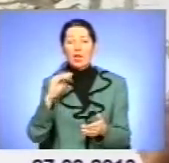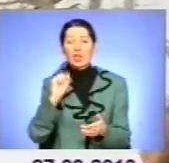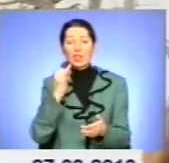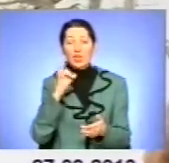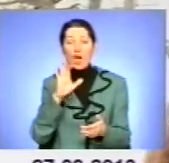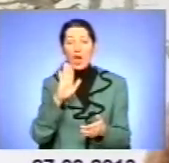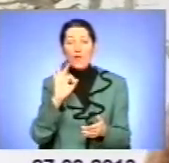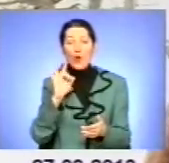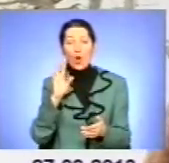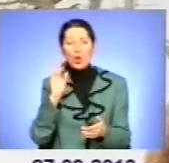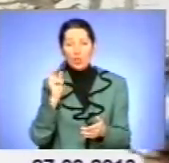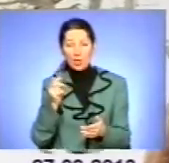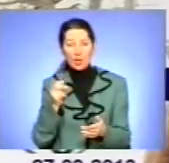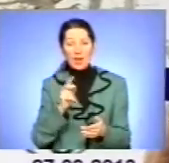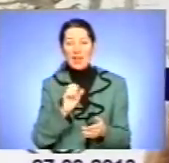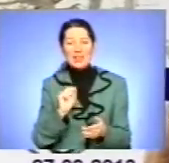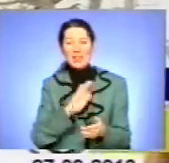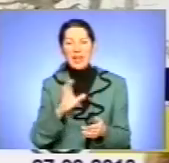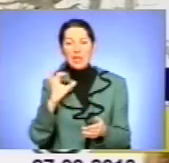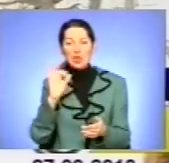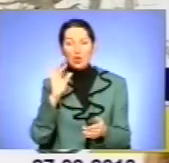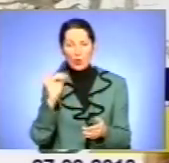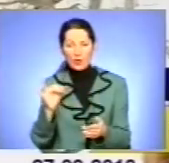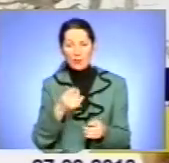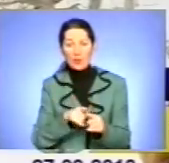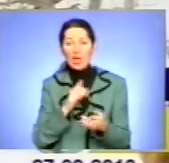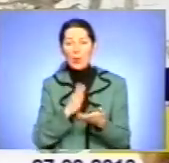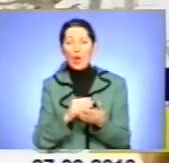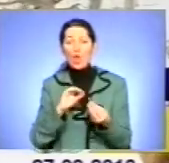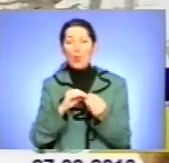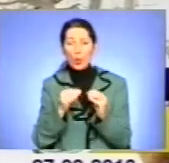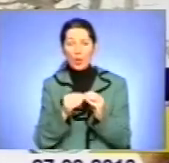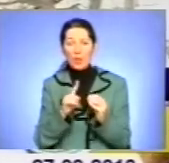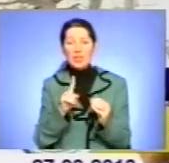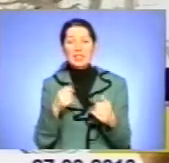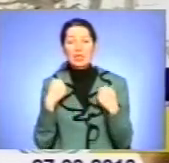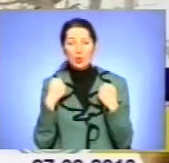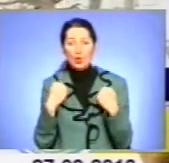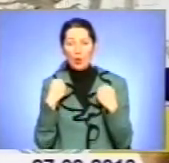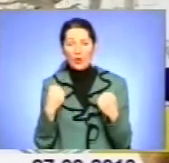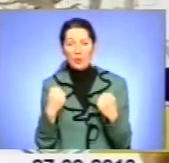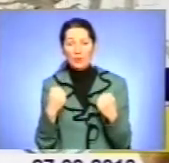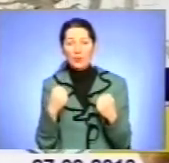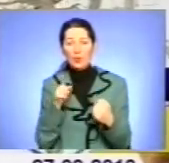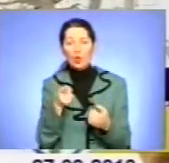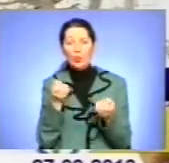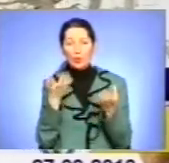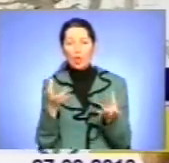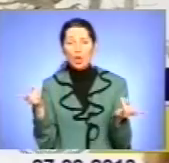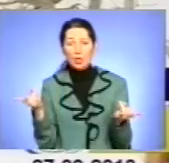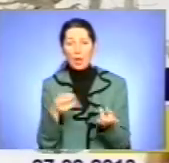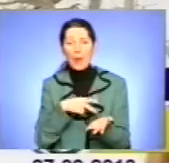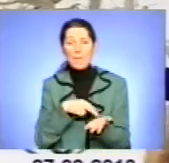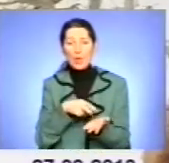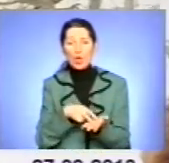сови, і тим людям, які мають певні проблеми з здоров'ям. Тут просто треба